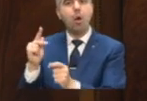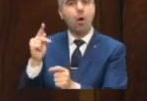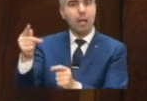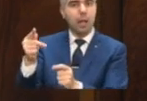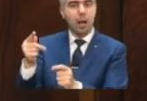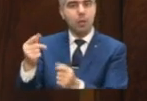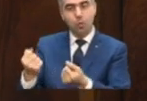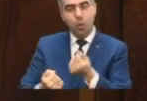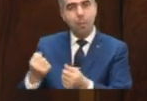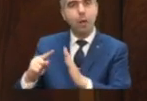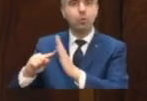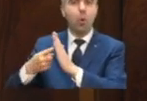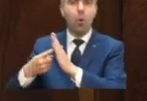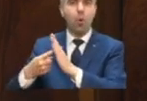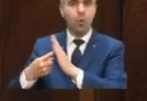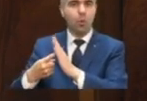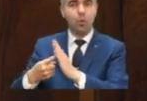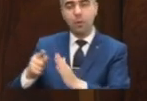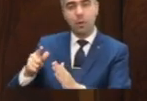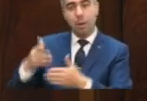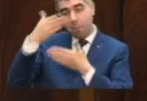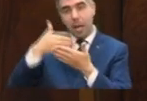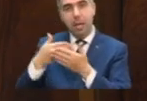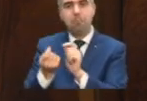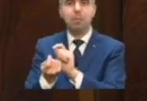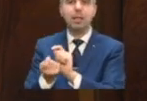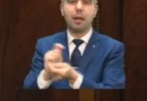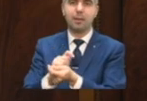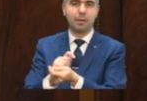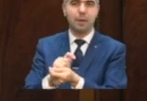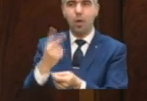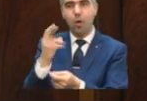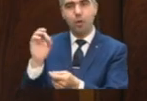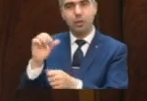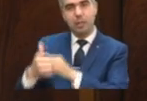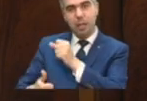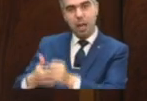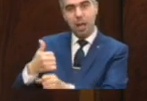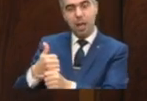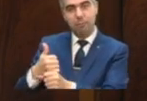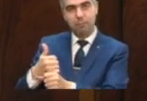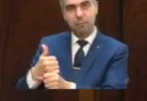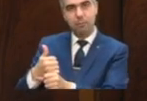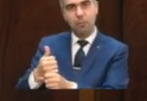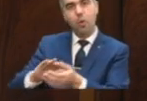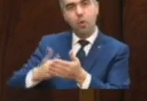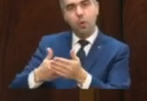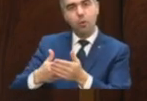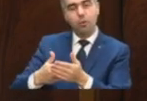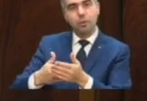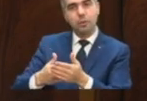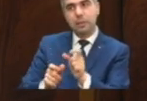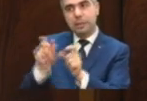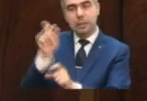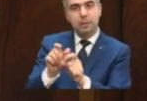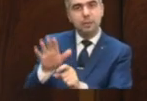راه المغرب تبدل هاد العشرين سنة الأخيرة، حنا اللي عايشين فيه كمغاربة بعض